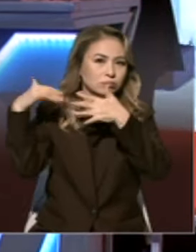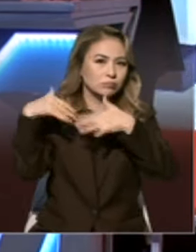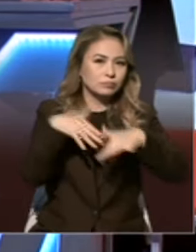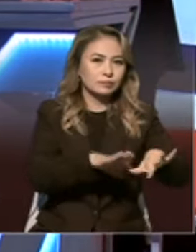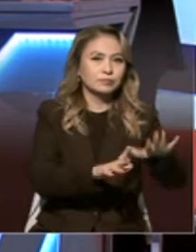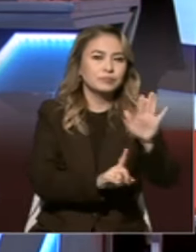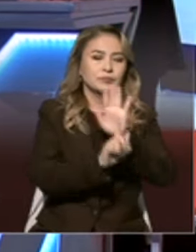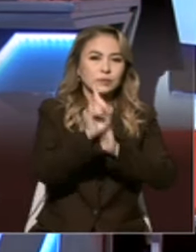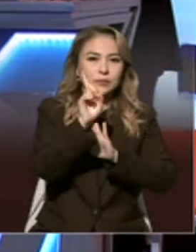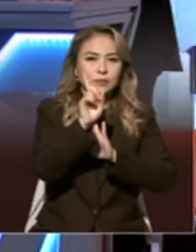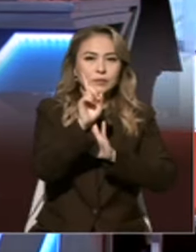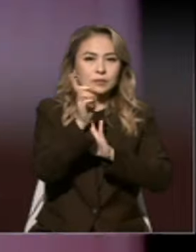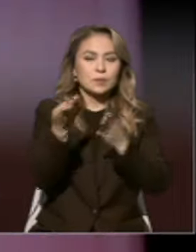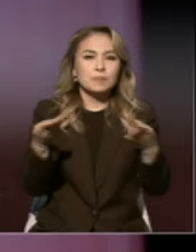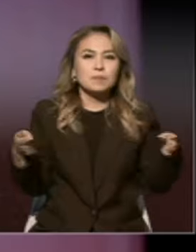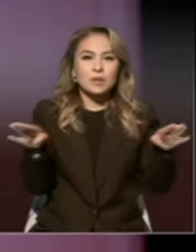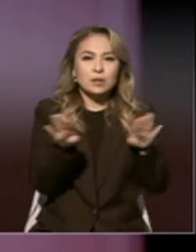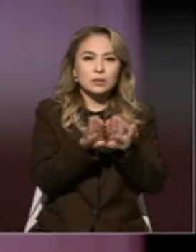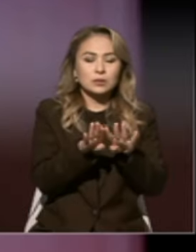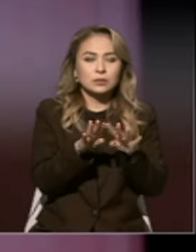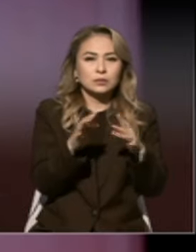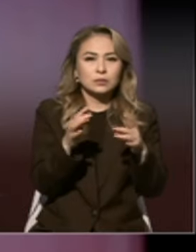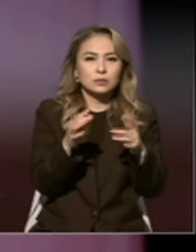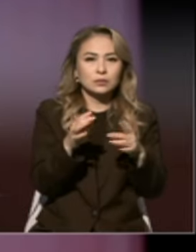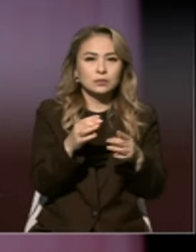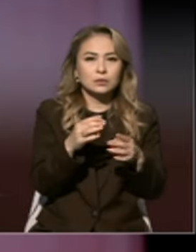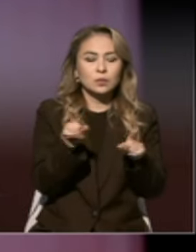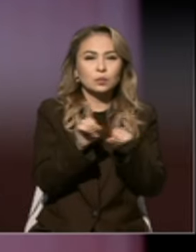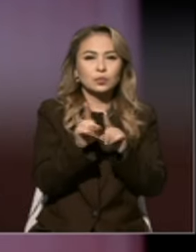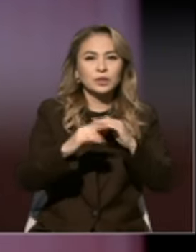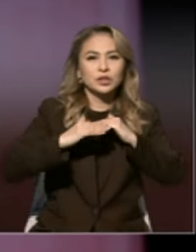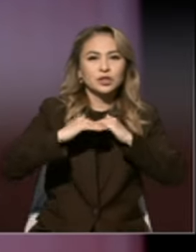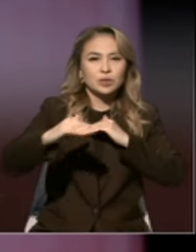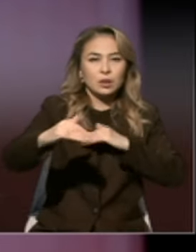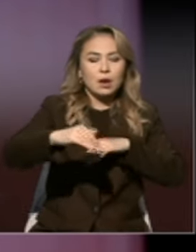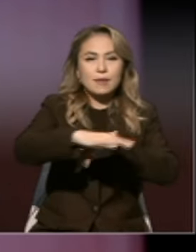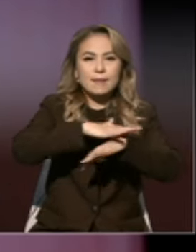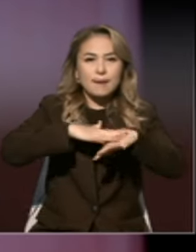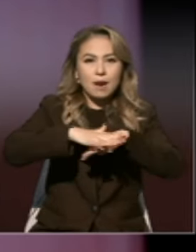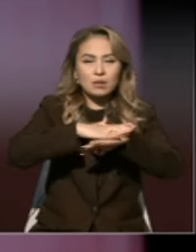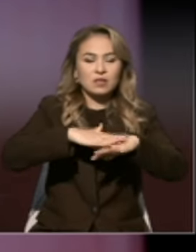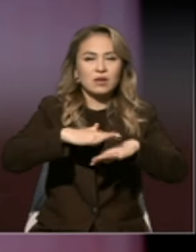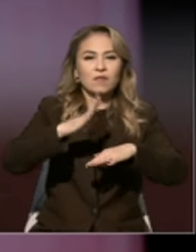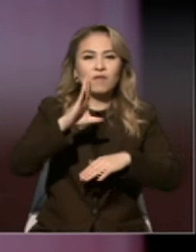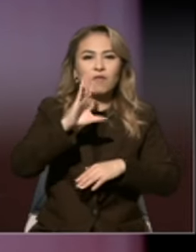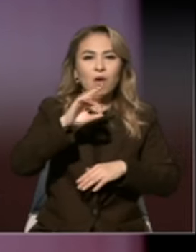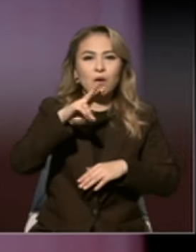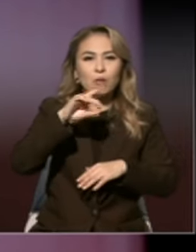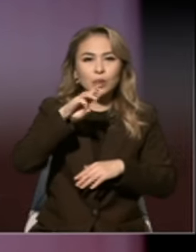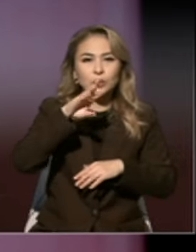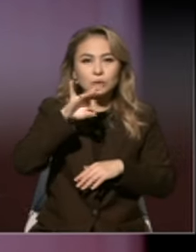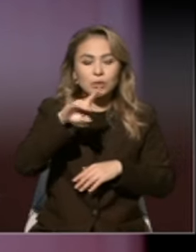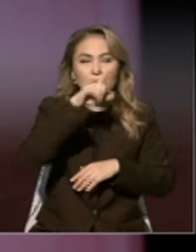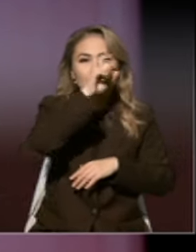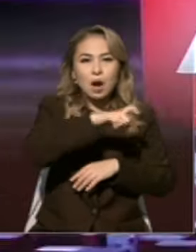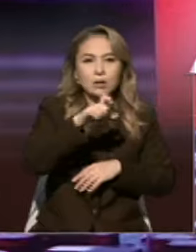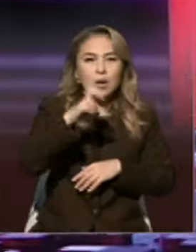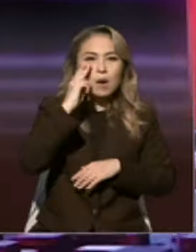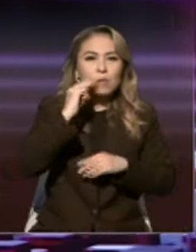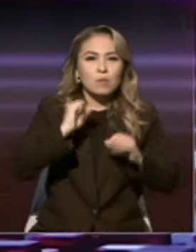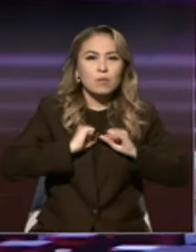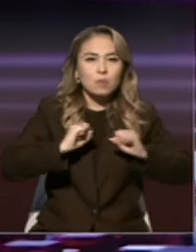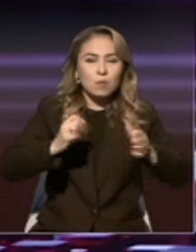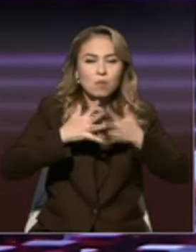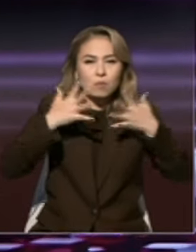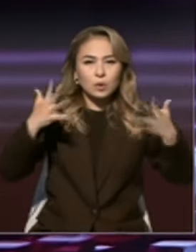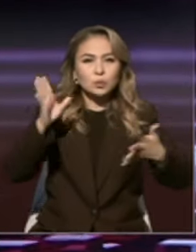Астынан өтіп жатыр. Бірақ та бұл үлкен ерлік. Өйткені жергілікті халықтағы волонтерлардың, адамдардың үлкен ерлігі. Өйткені